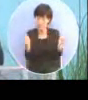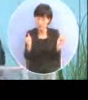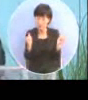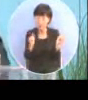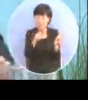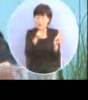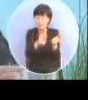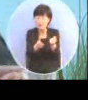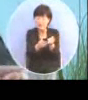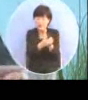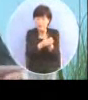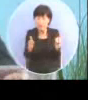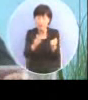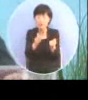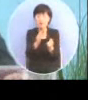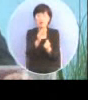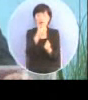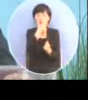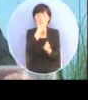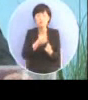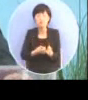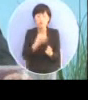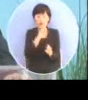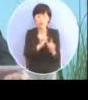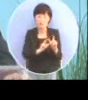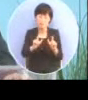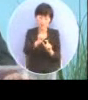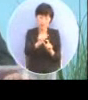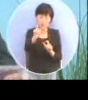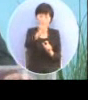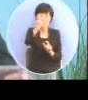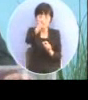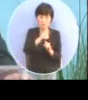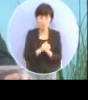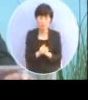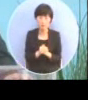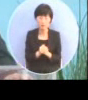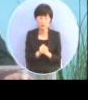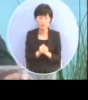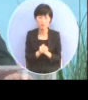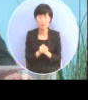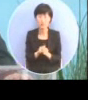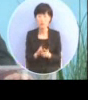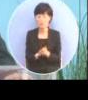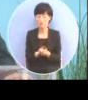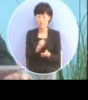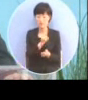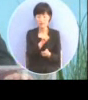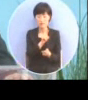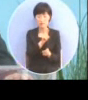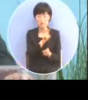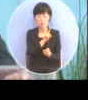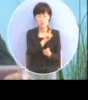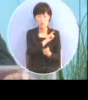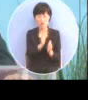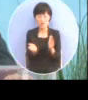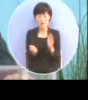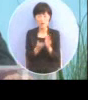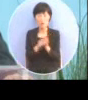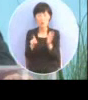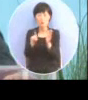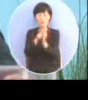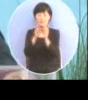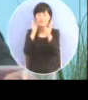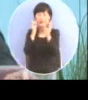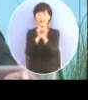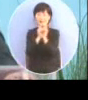오는 겁니다. Cho nên sự khổ nạn, khó khăn xảy đến con người liên tục. 최고의 신학자 요한 칼빈은 이렇게 말했습니다. Một nhà học